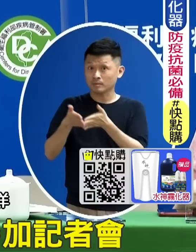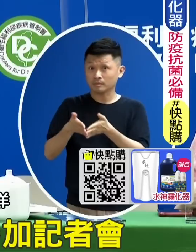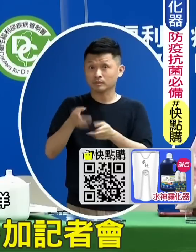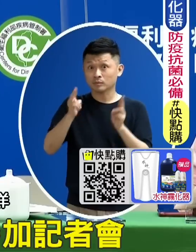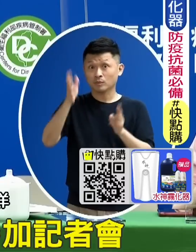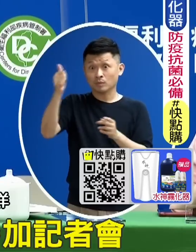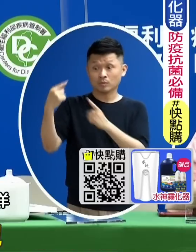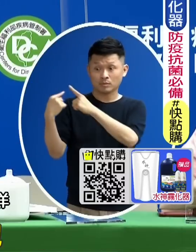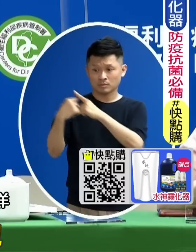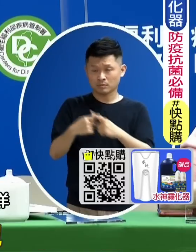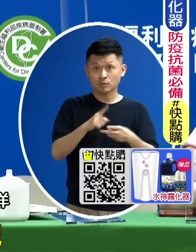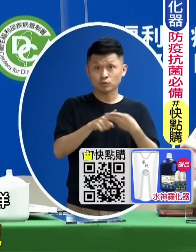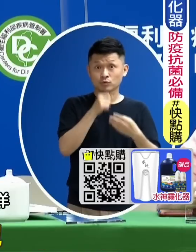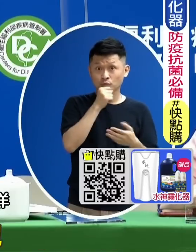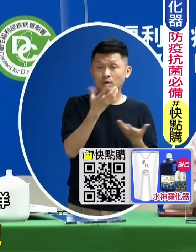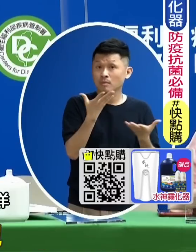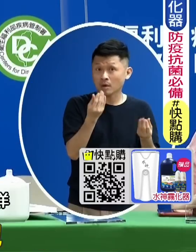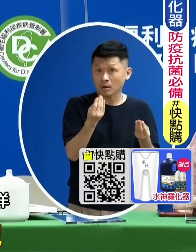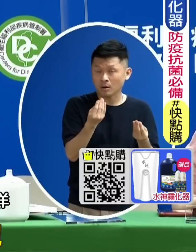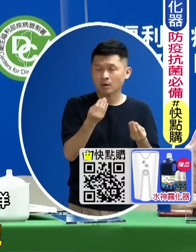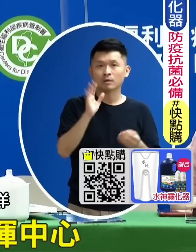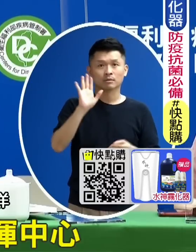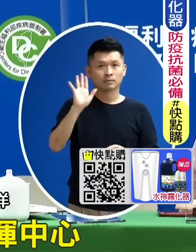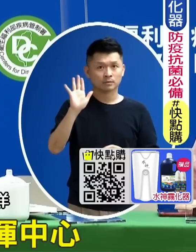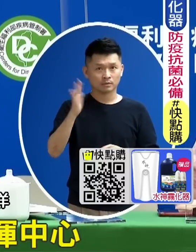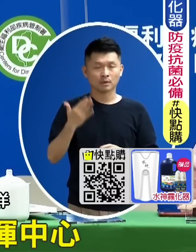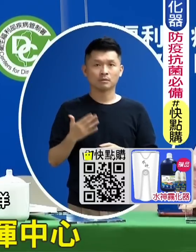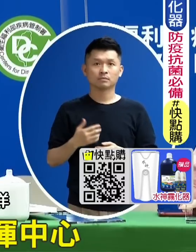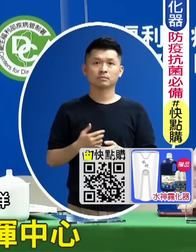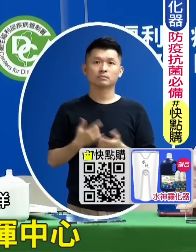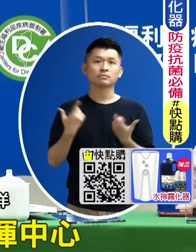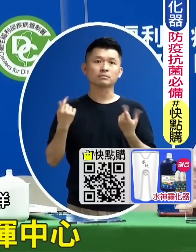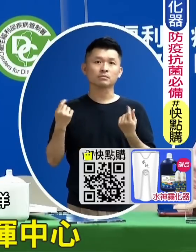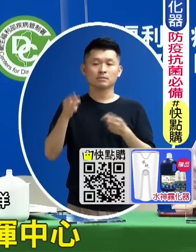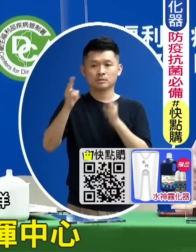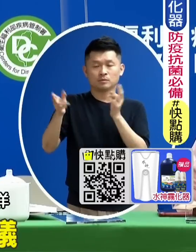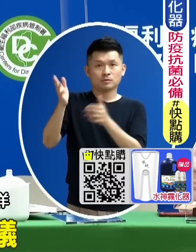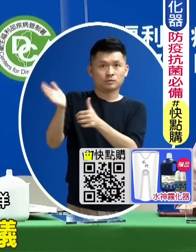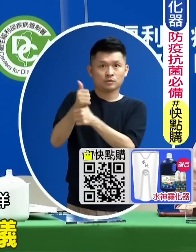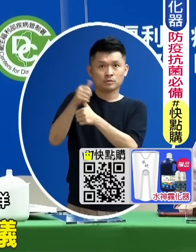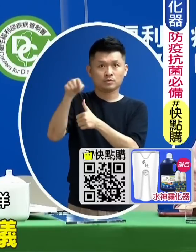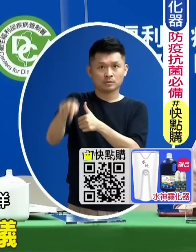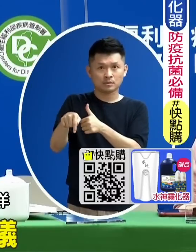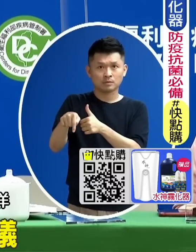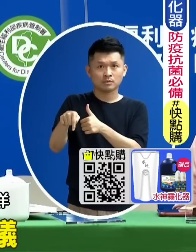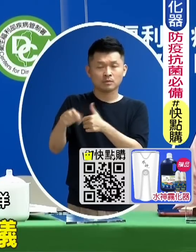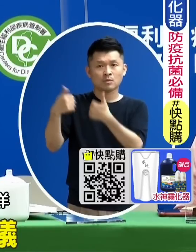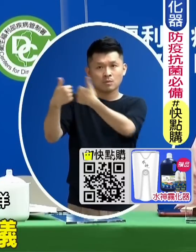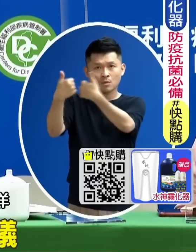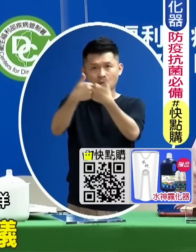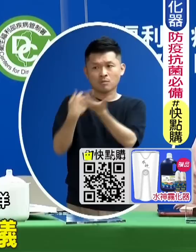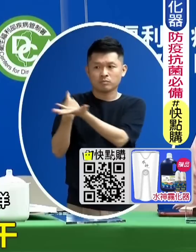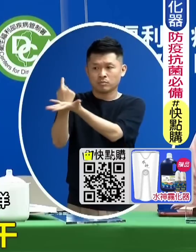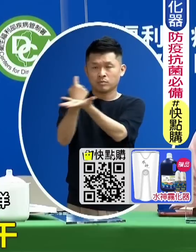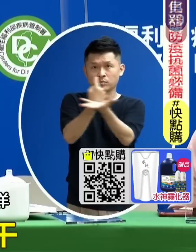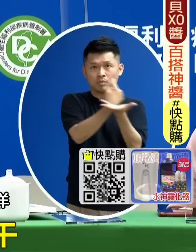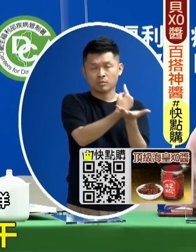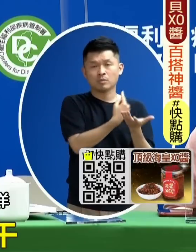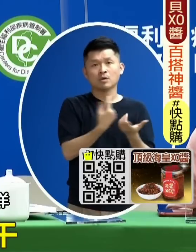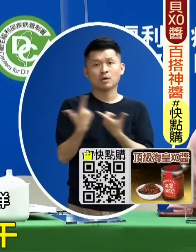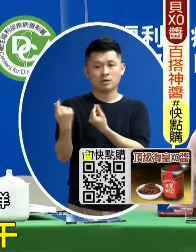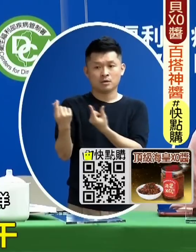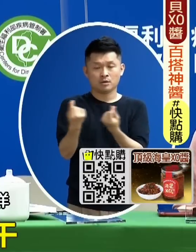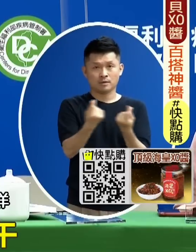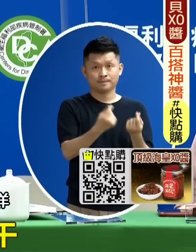参加记者会，但是指挥官他其实也是如常在我们指挥中心参加各项的会议，那目